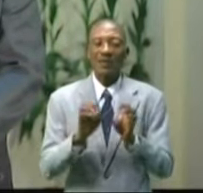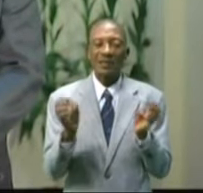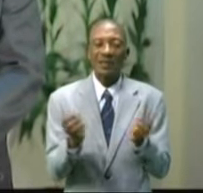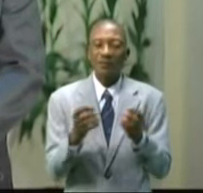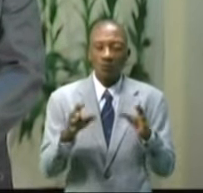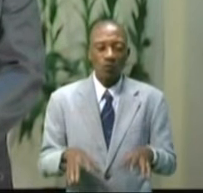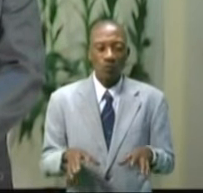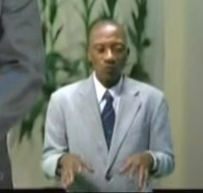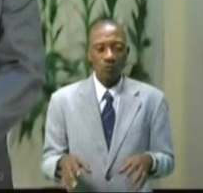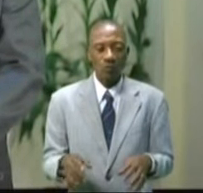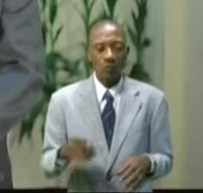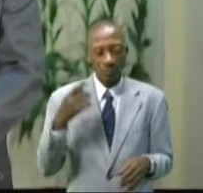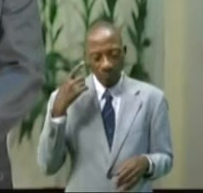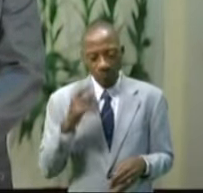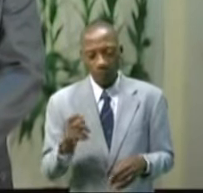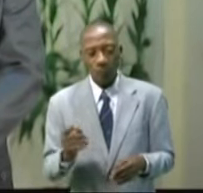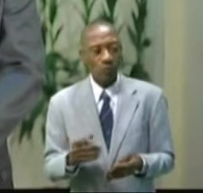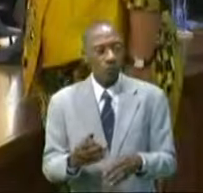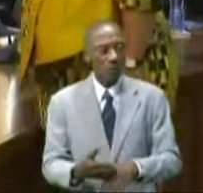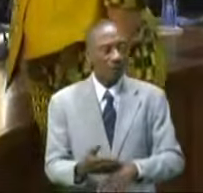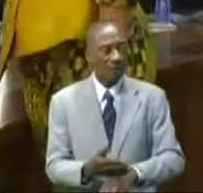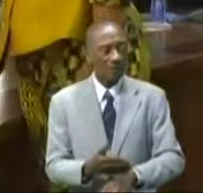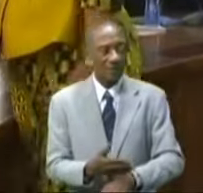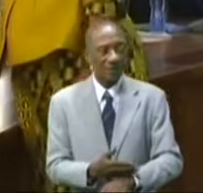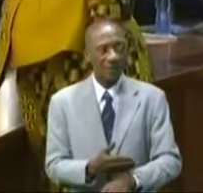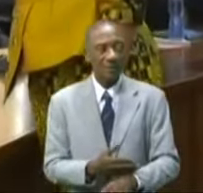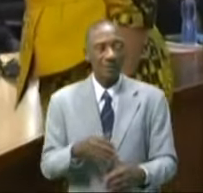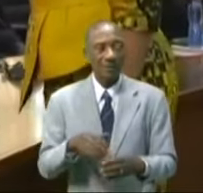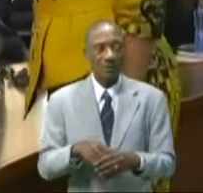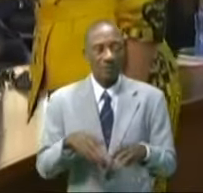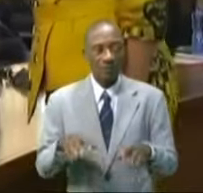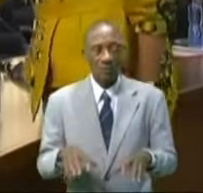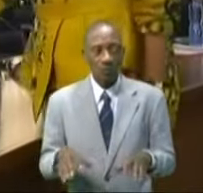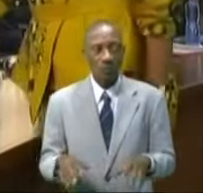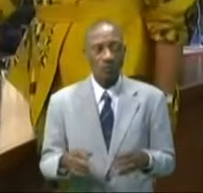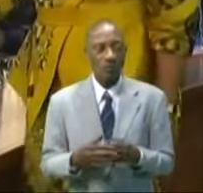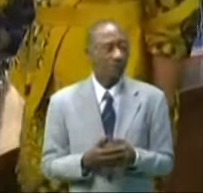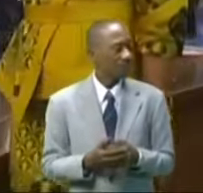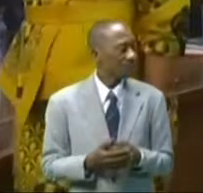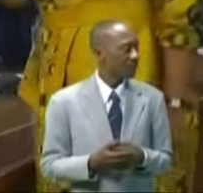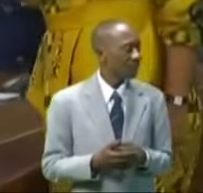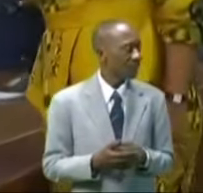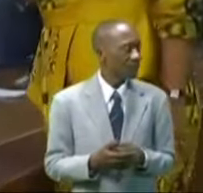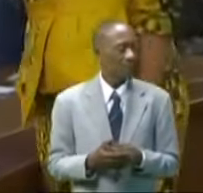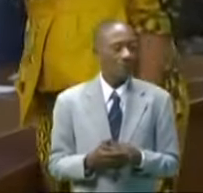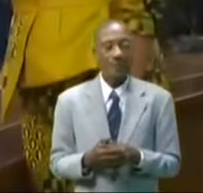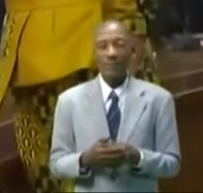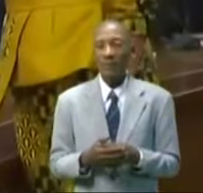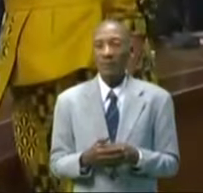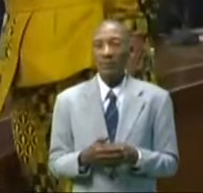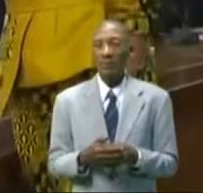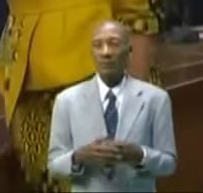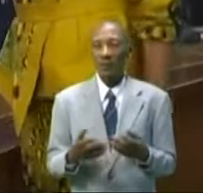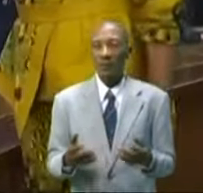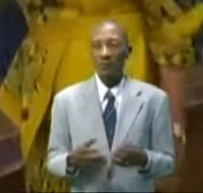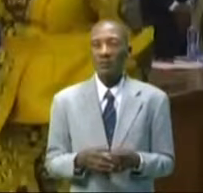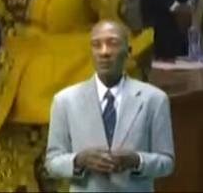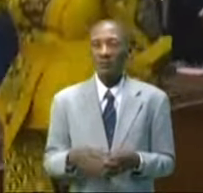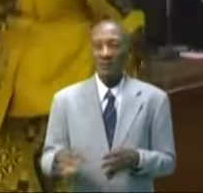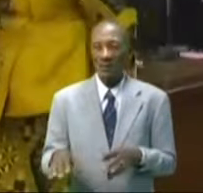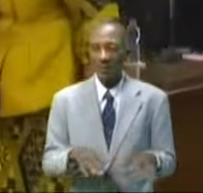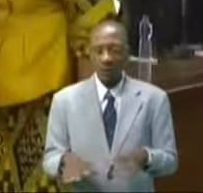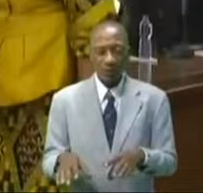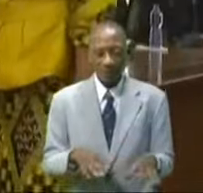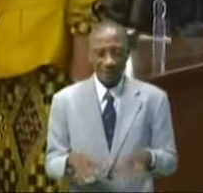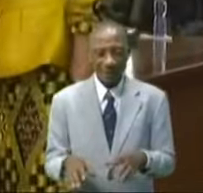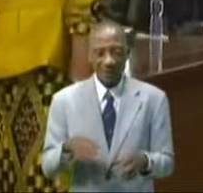implantées dans toute la République démocratique du Congo. Les hommes et les femmes du secteur privé ont, de par leur domaine d'activité, une lisibilité